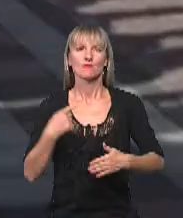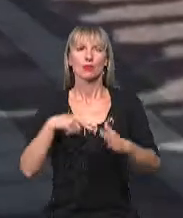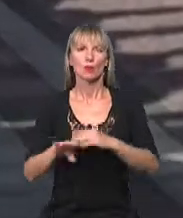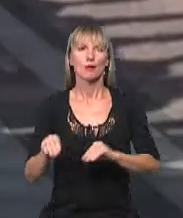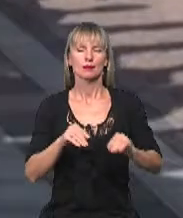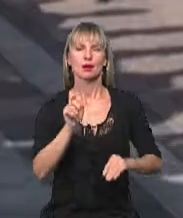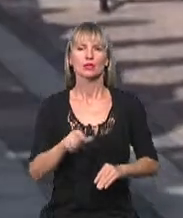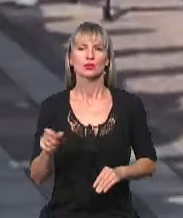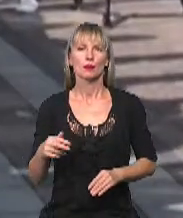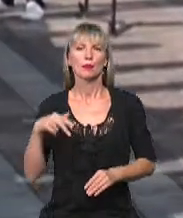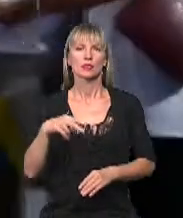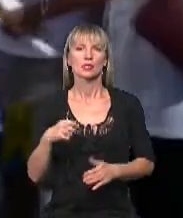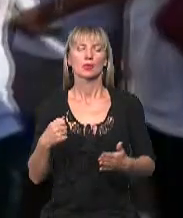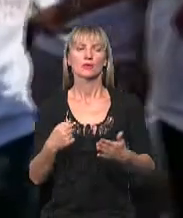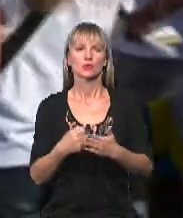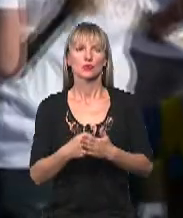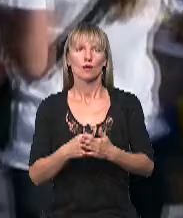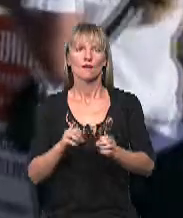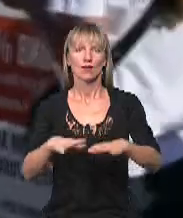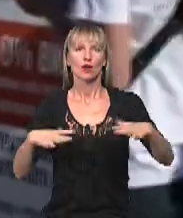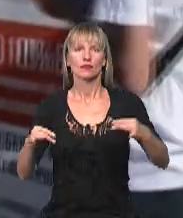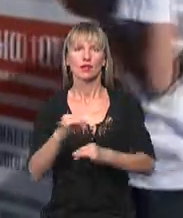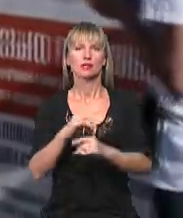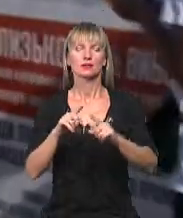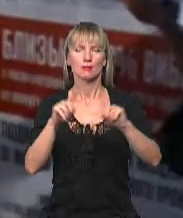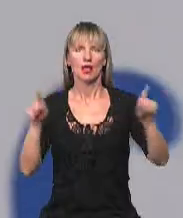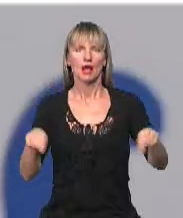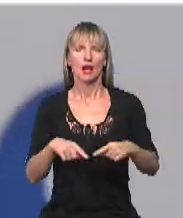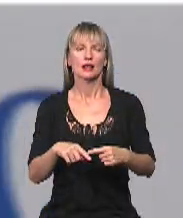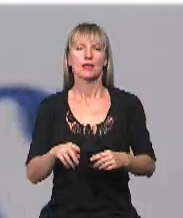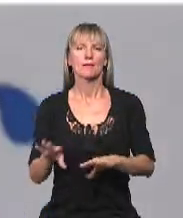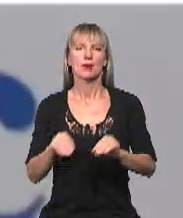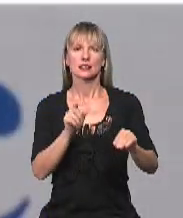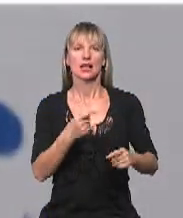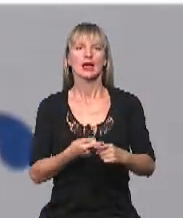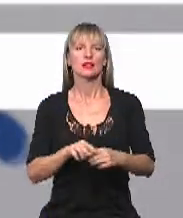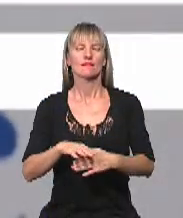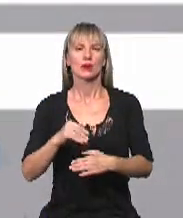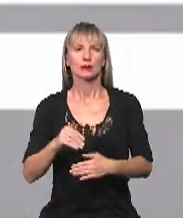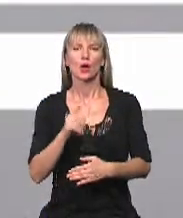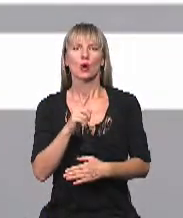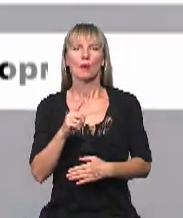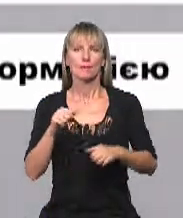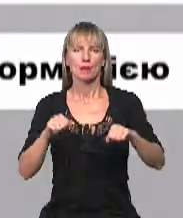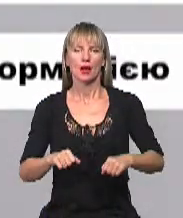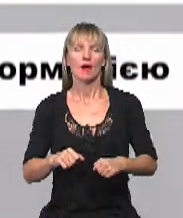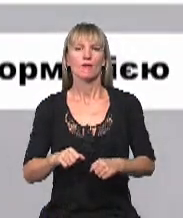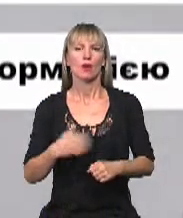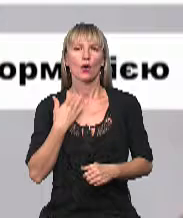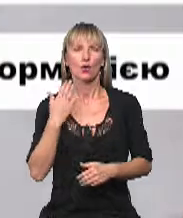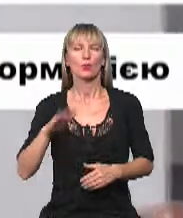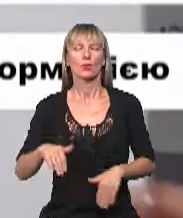особи прийшли під стіни Верховної Ради з плакатами, що переселенці – це виборці, спочатку право голосу, а потім місцеві